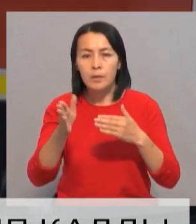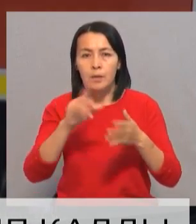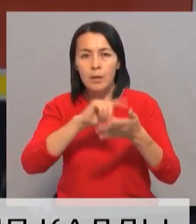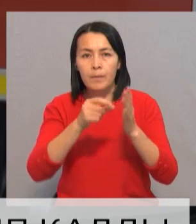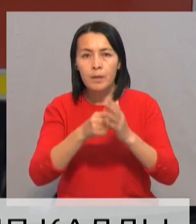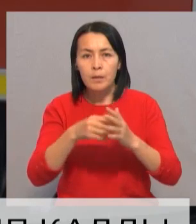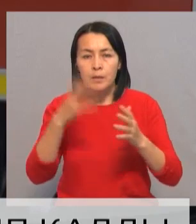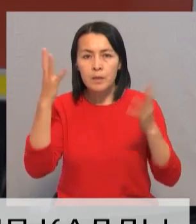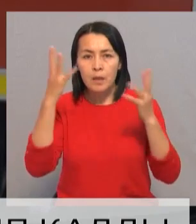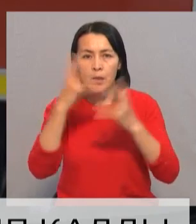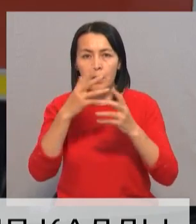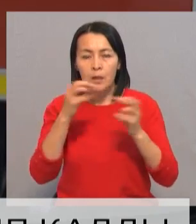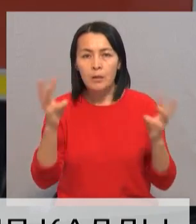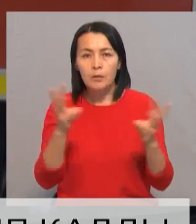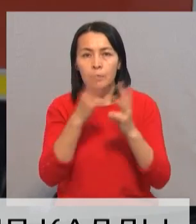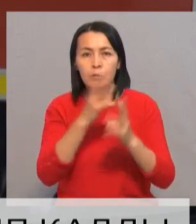қараңғы түтін.